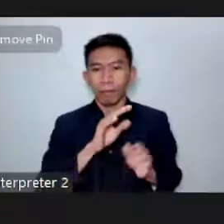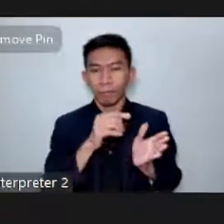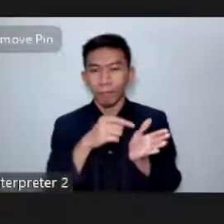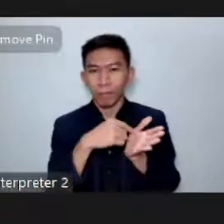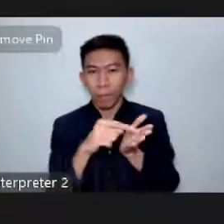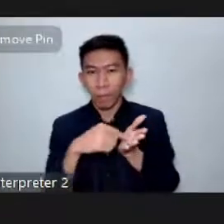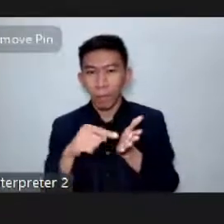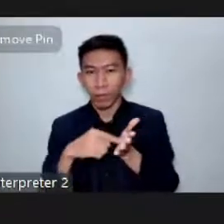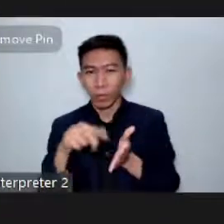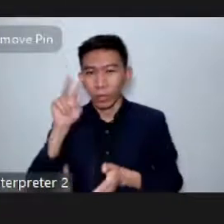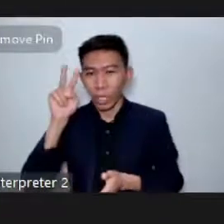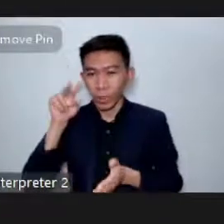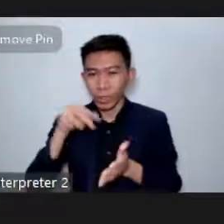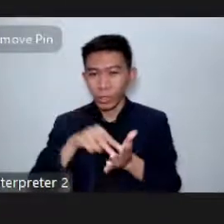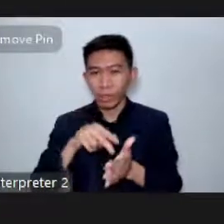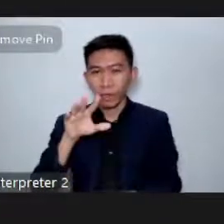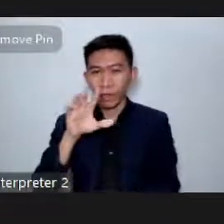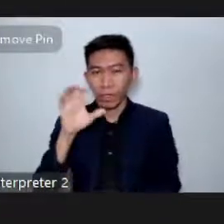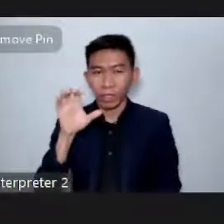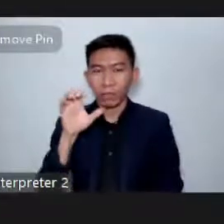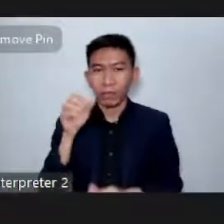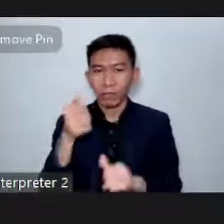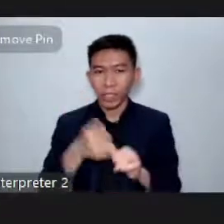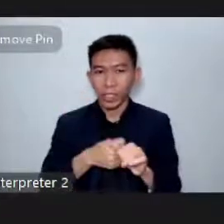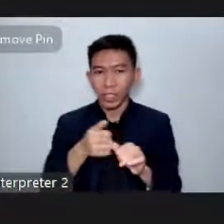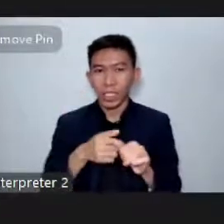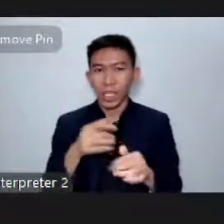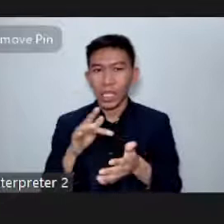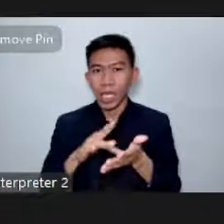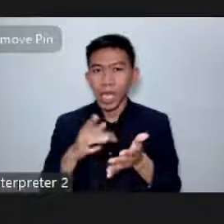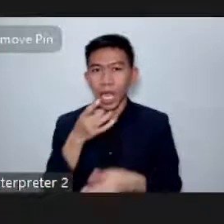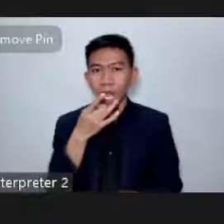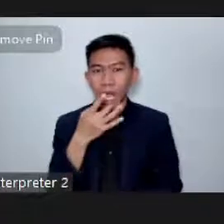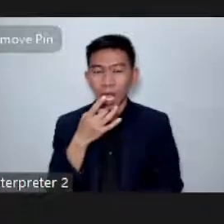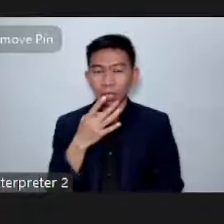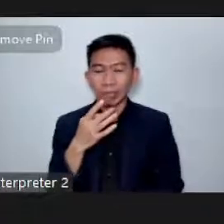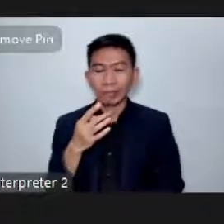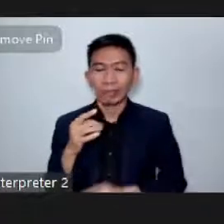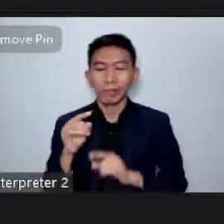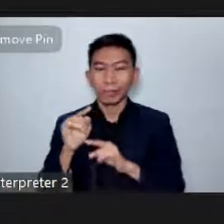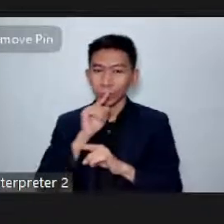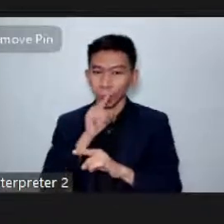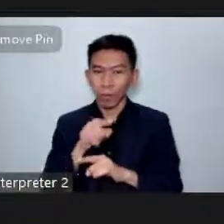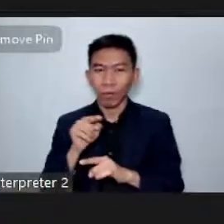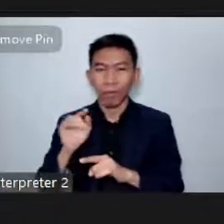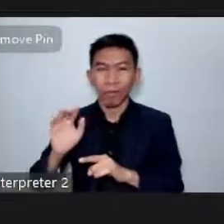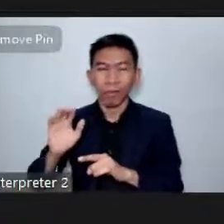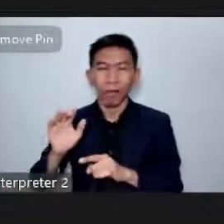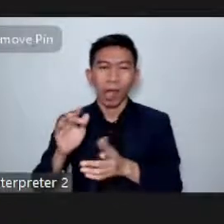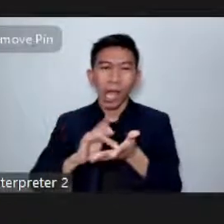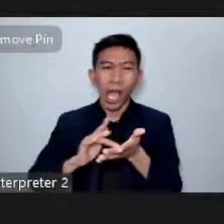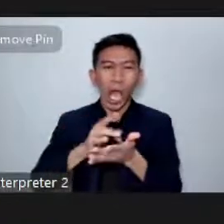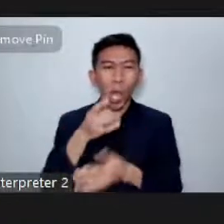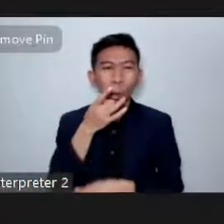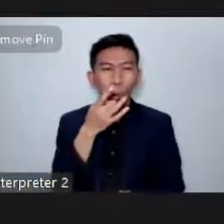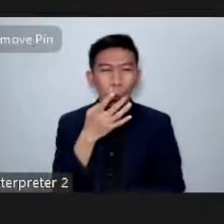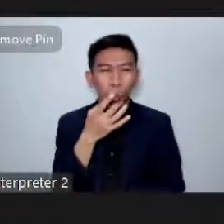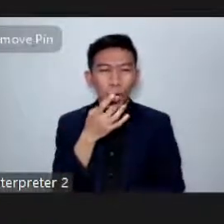2,500 per tablets per din yun. Kaya yung tablet na yun na